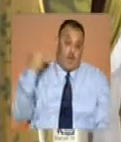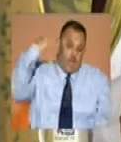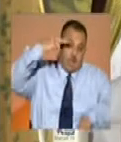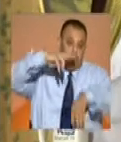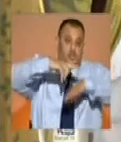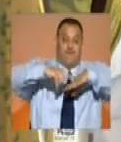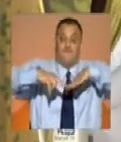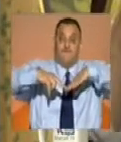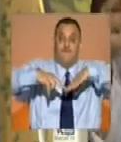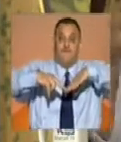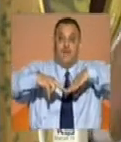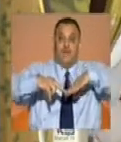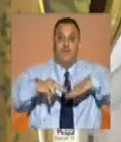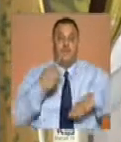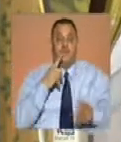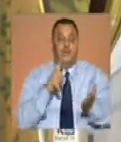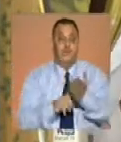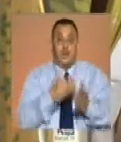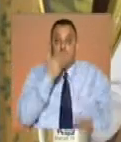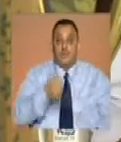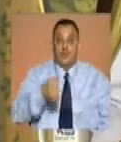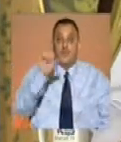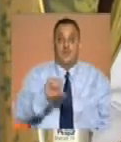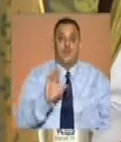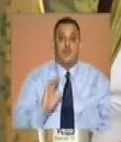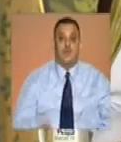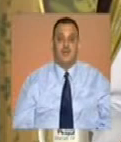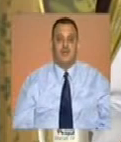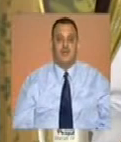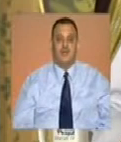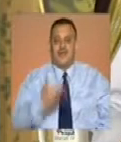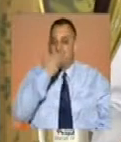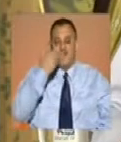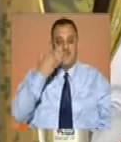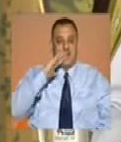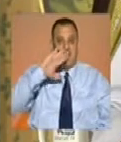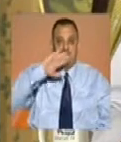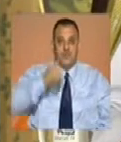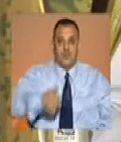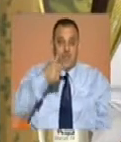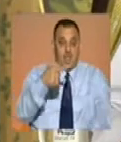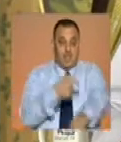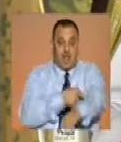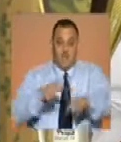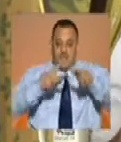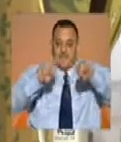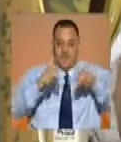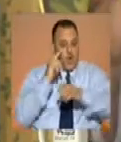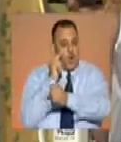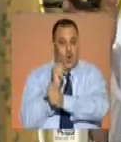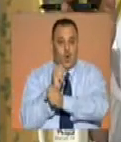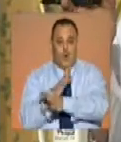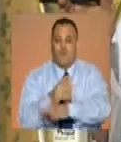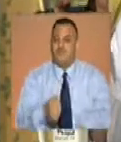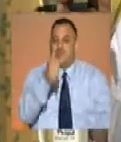وهي صائمة، ما حكم صيام هذه الأيام؟ أخت الفاضلة صيامك صحيح والحمد لله، وكشف الدكتور عليك مثل هذه الصورة لا